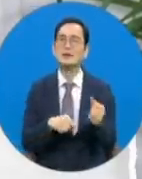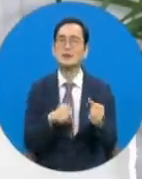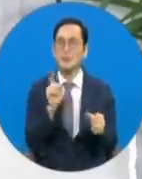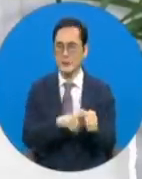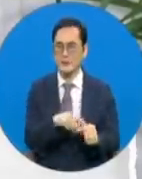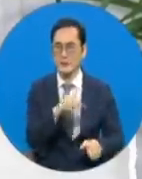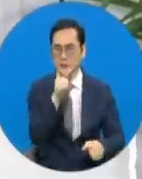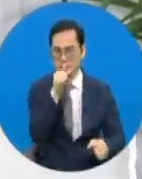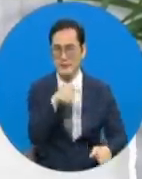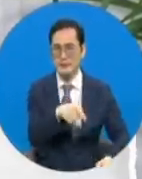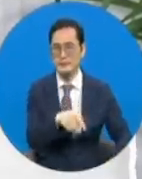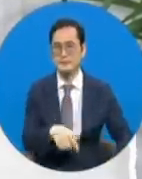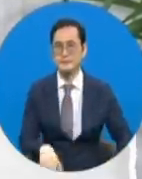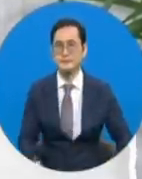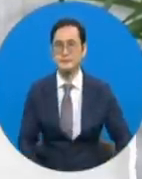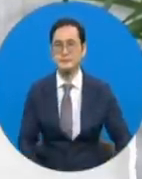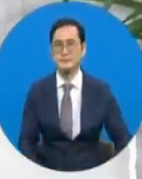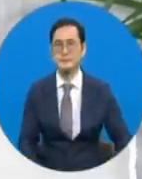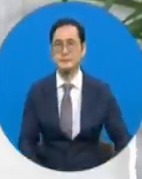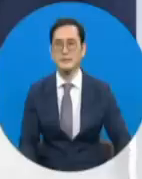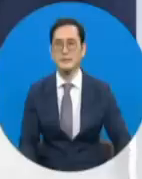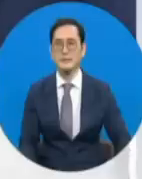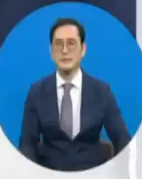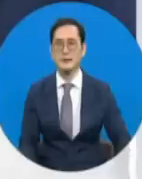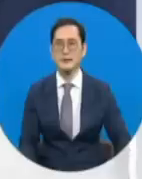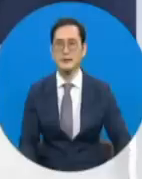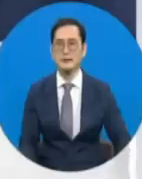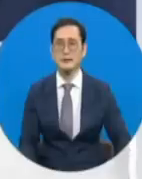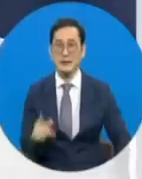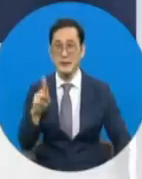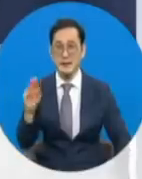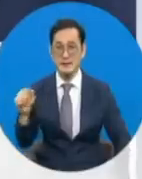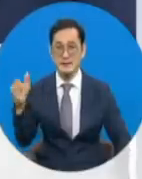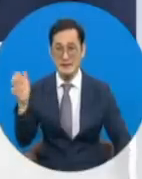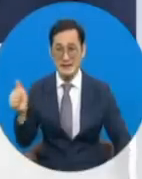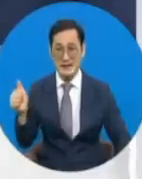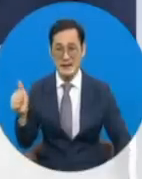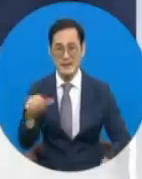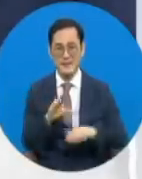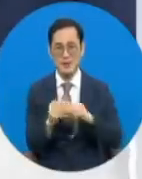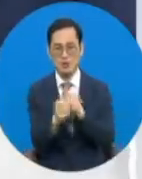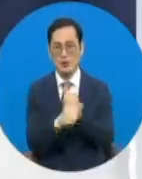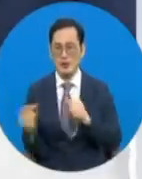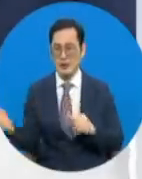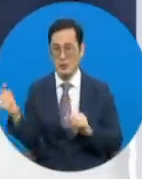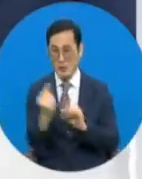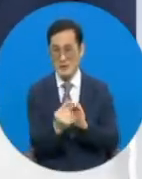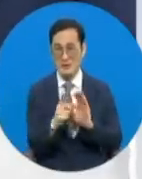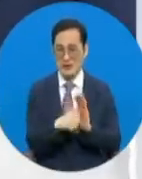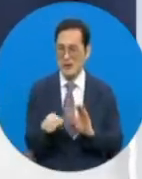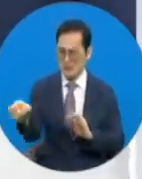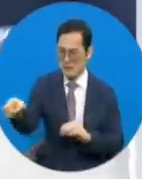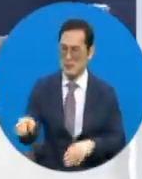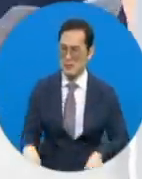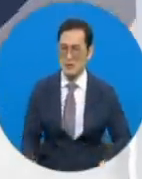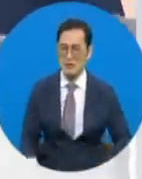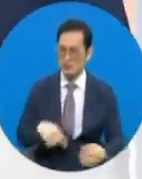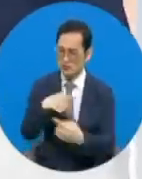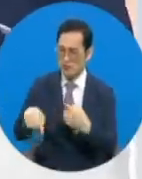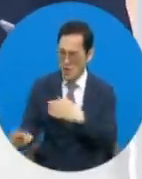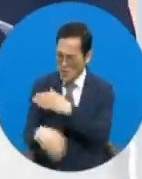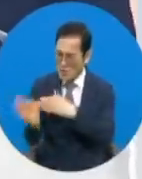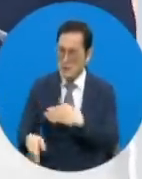사퇴하라고 계속 얘기하고 있거든요. 이것은 아마 김희철 사장이 아마 국회 방통위에 출석을 했을 때에도 계속적으로 왜 이렇게 방만한